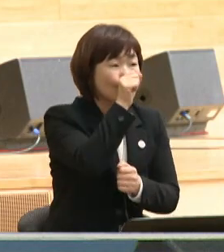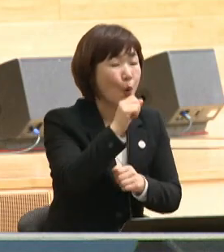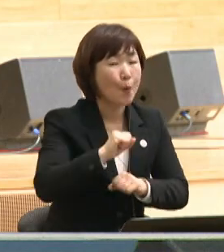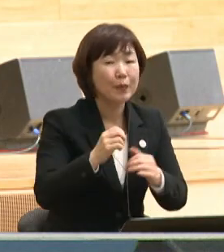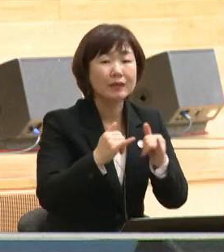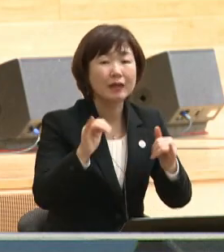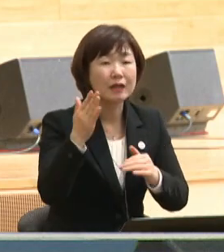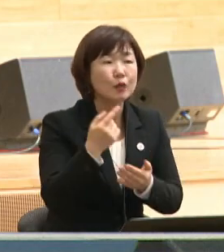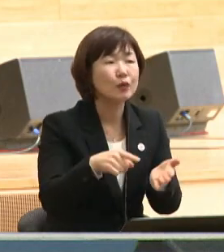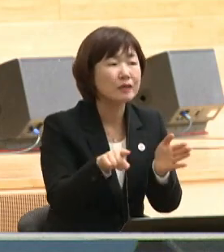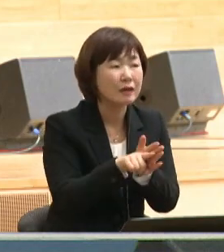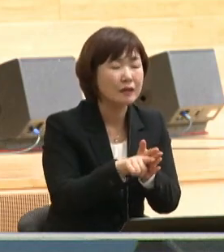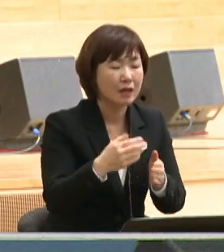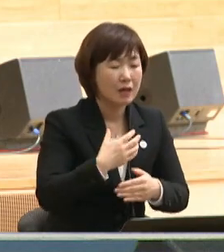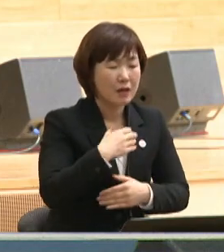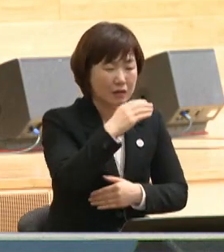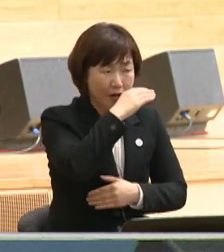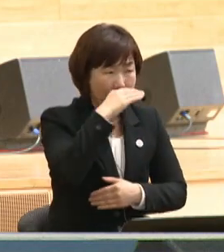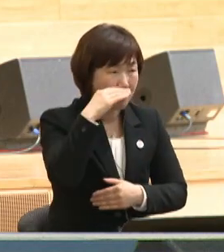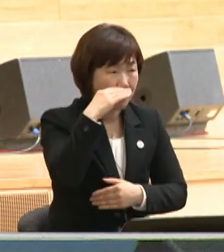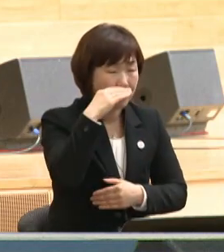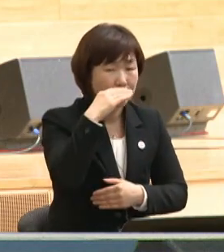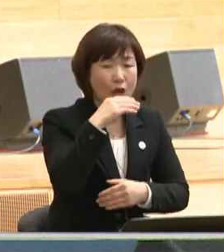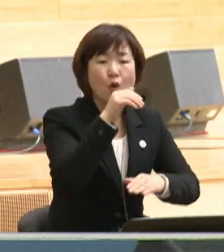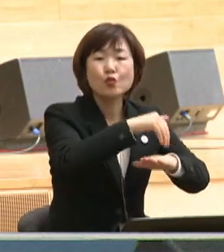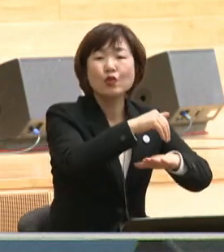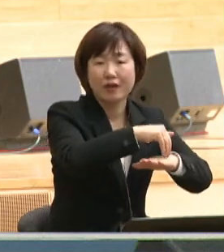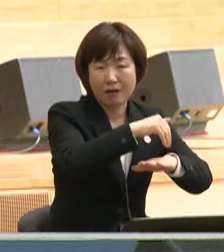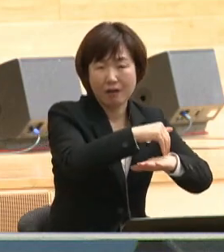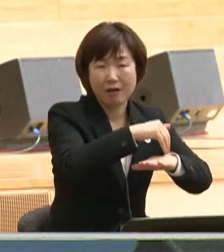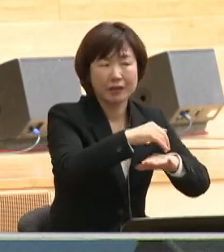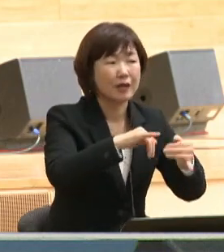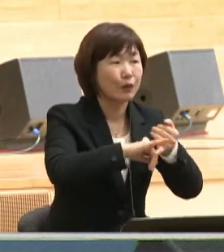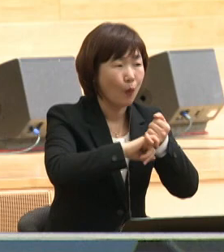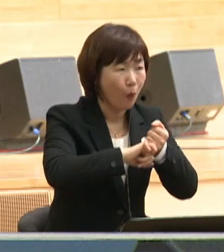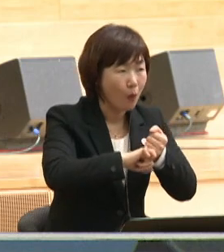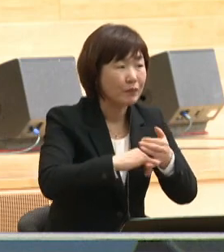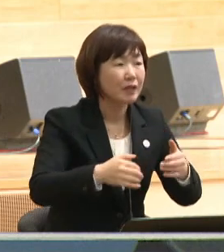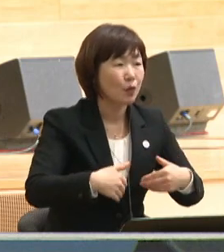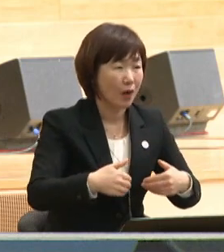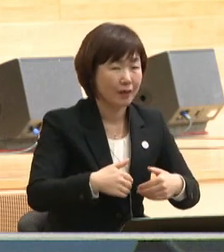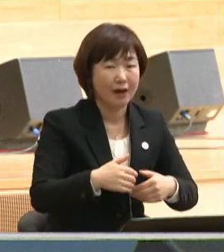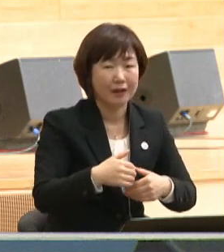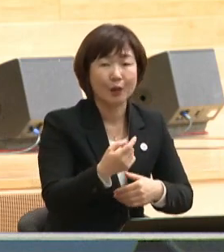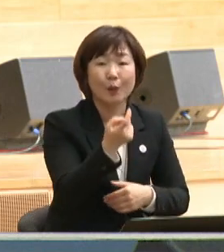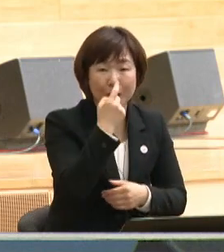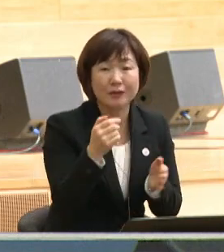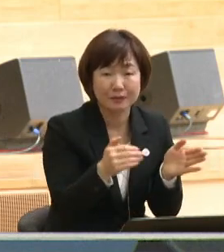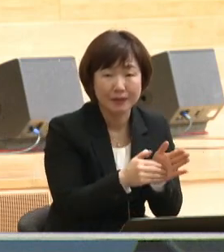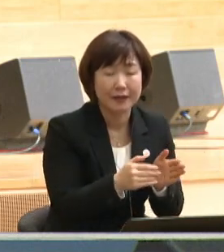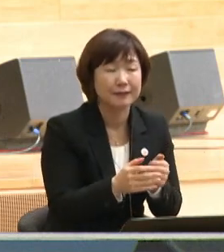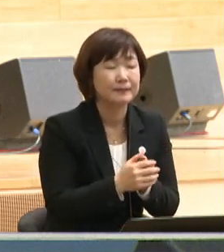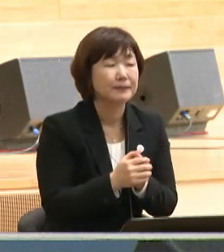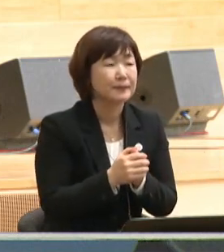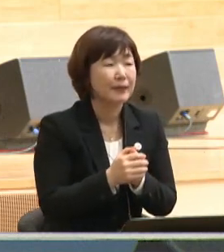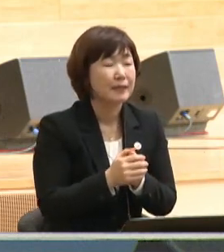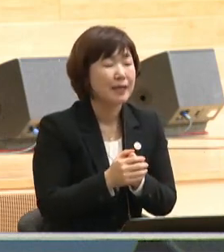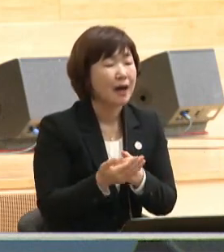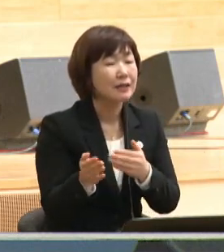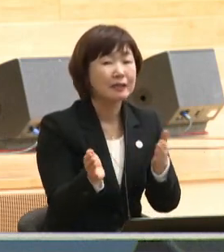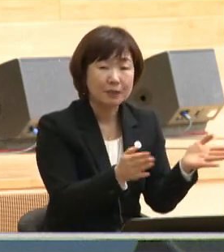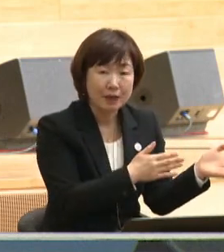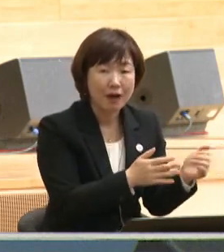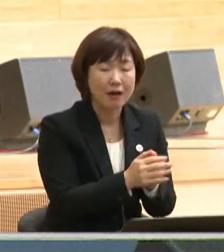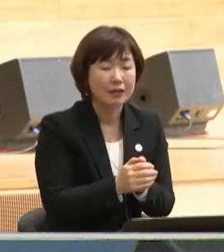되기 위하여서는 경건의 훈련이 필요하다는 것도 우리가 말씀을 통해서 확인했죠 자 그런데 여러분 이